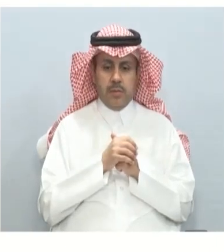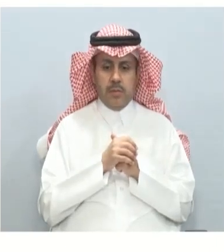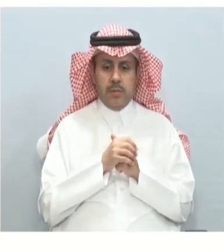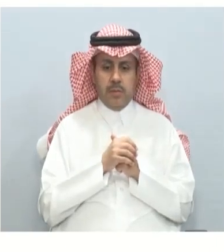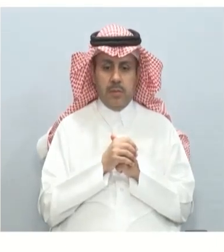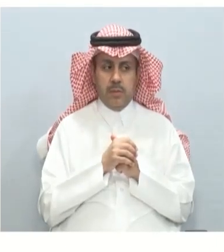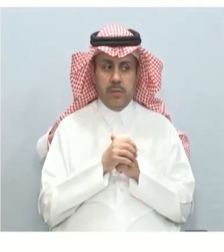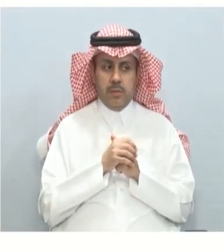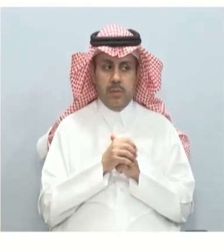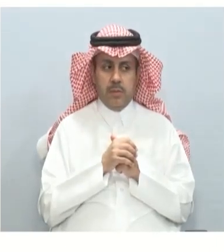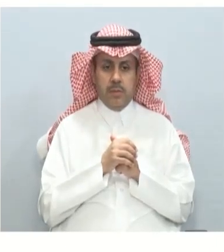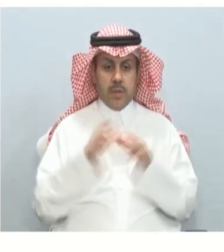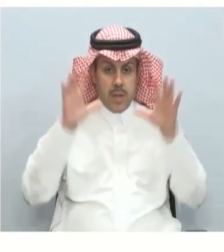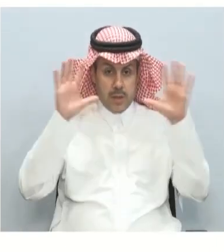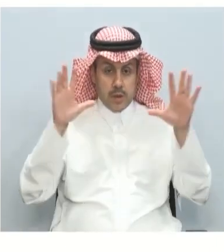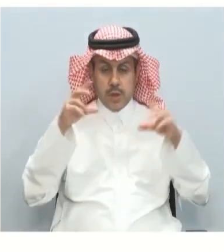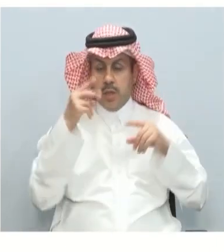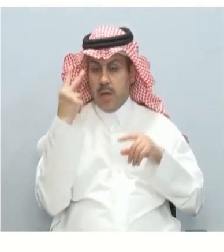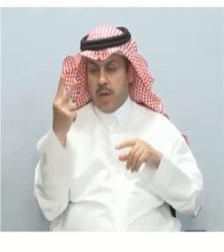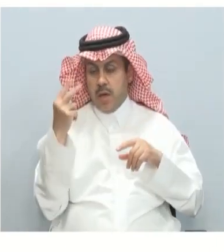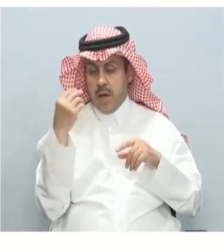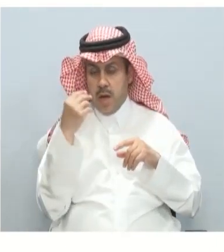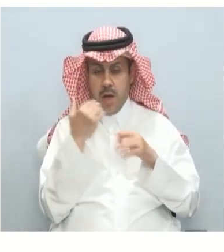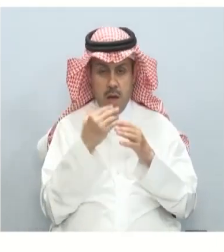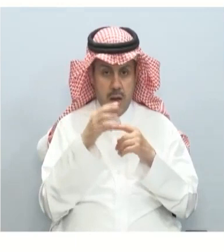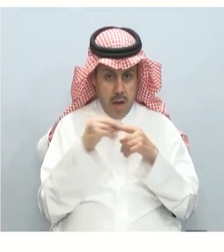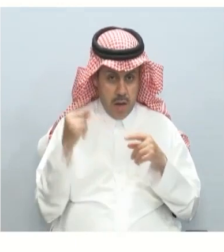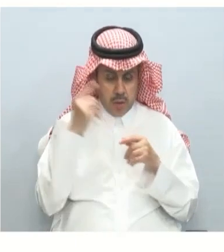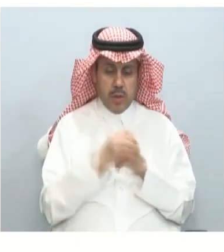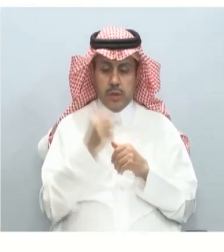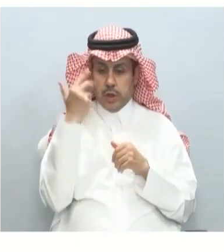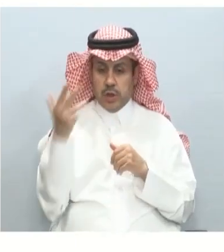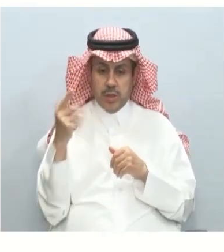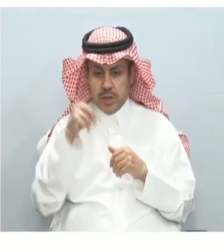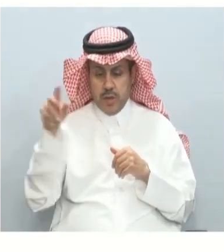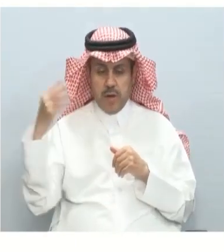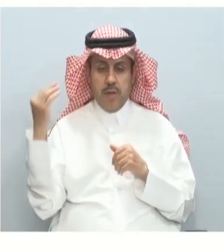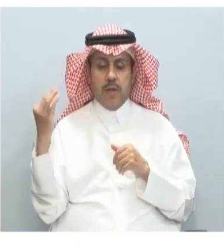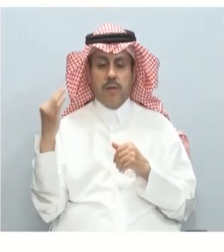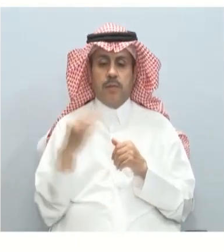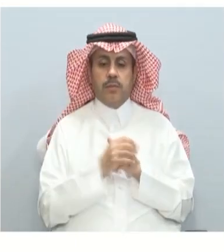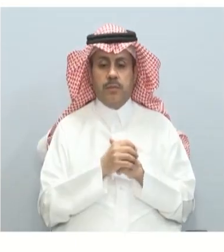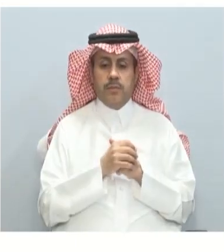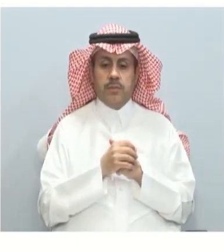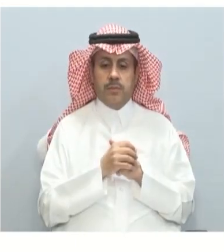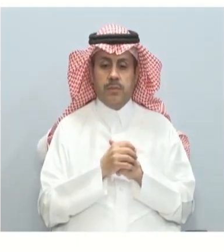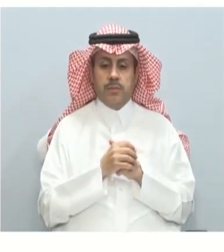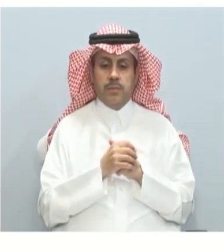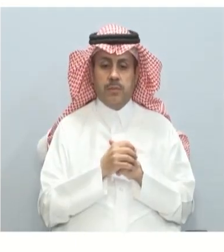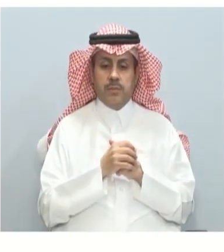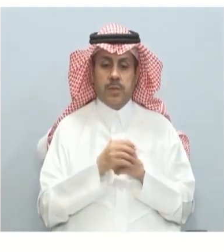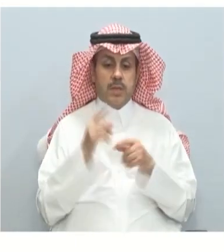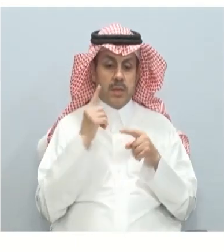اخذنا 10 ناص 1 9 جذر الت 3 في سالب سالب ت ئ